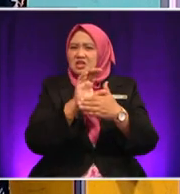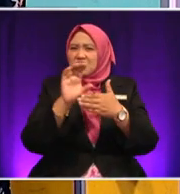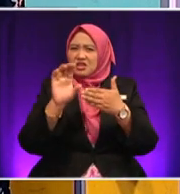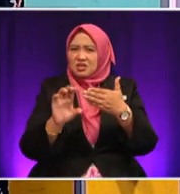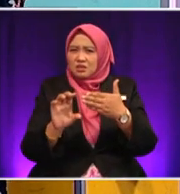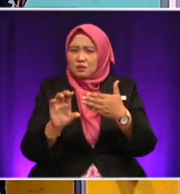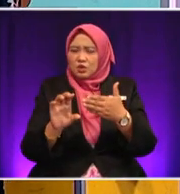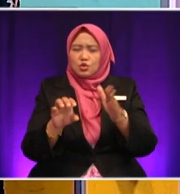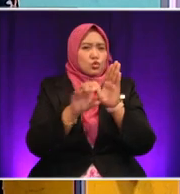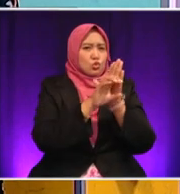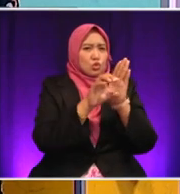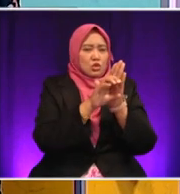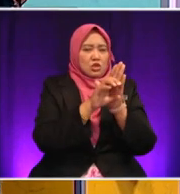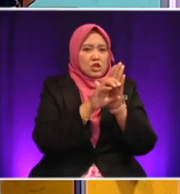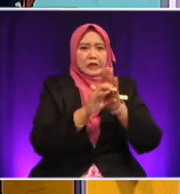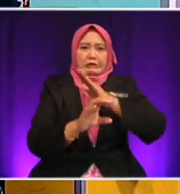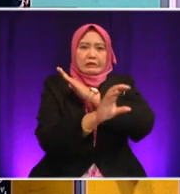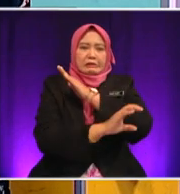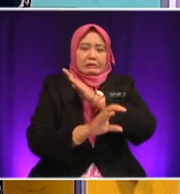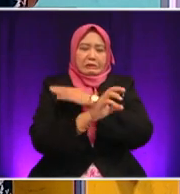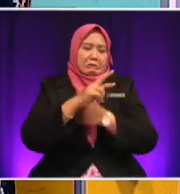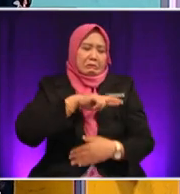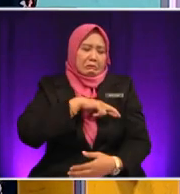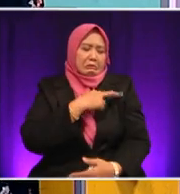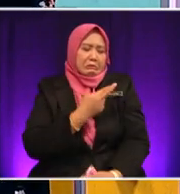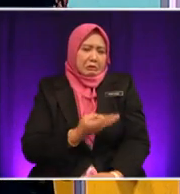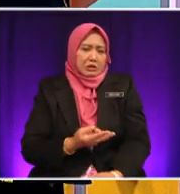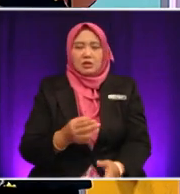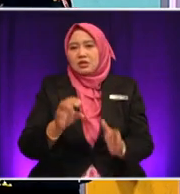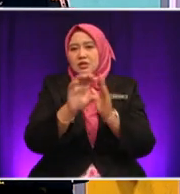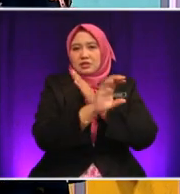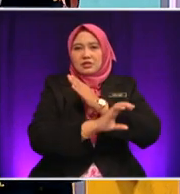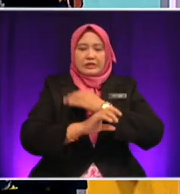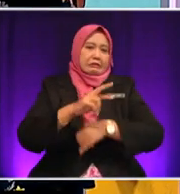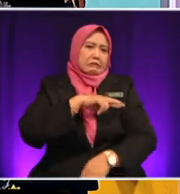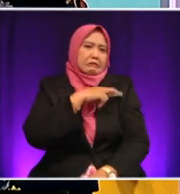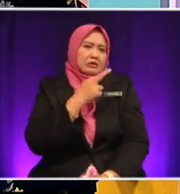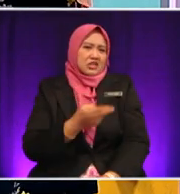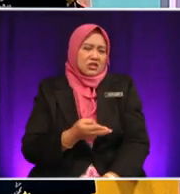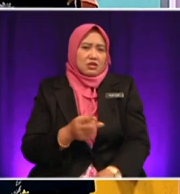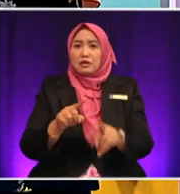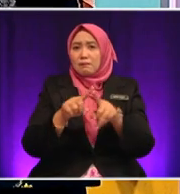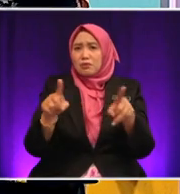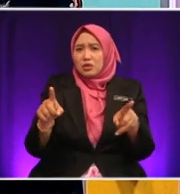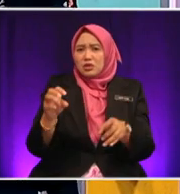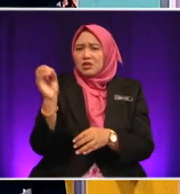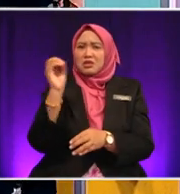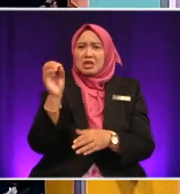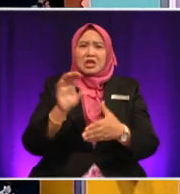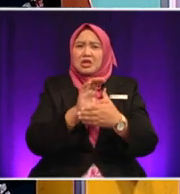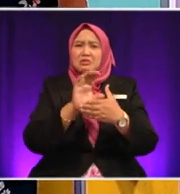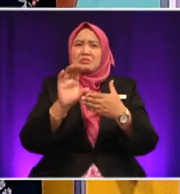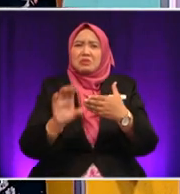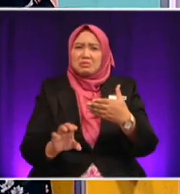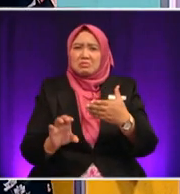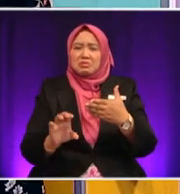mungkin dipertimbangkan untuk dapat satu tapi jika maka satu memang hilang teruslah tidak ada markah diberikan jadi bila